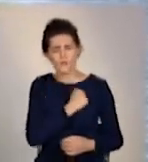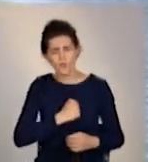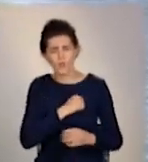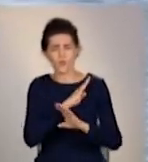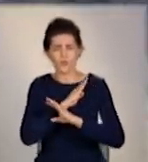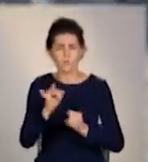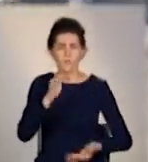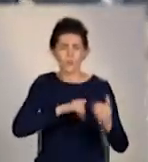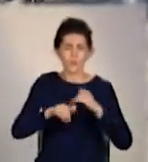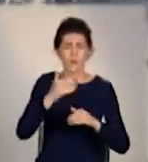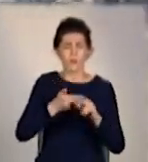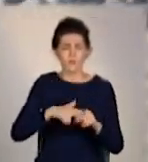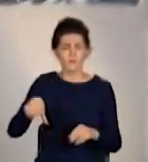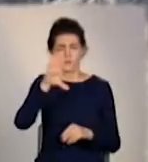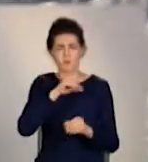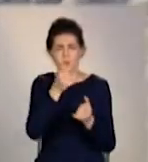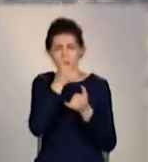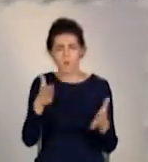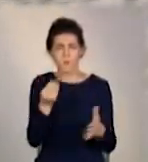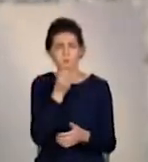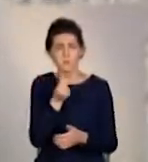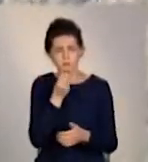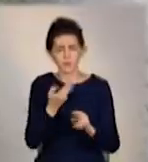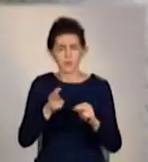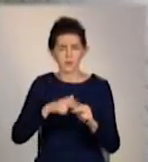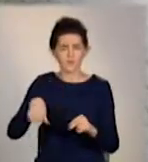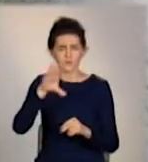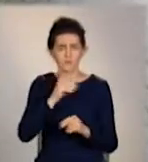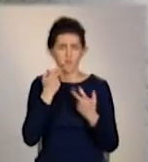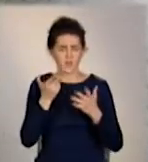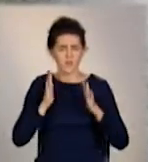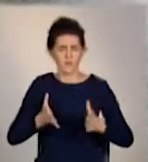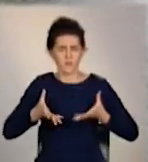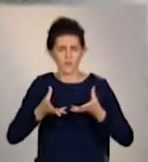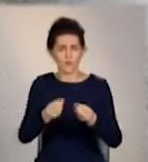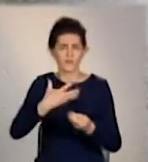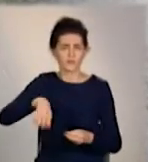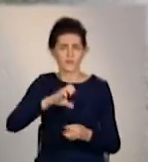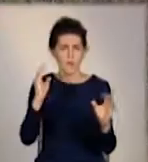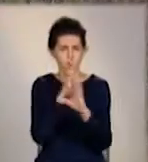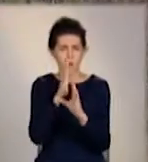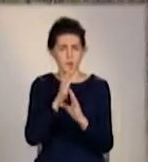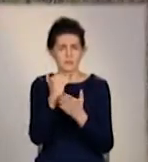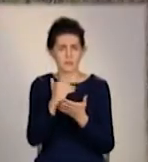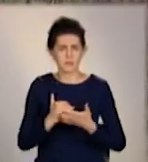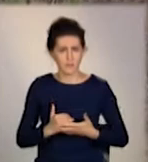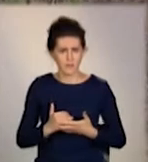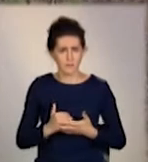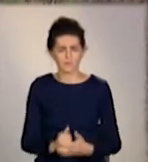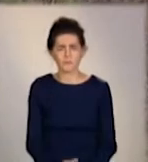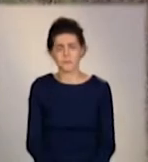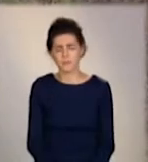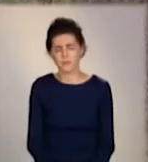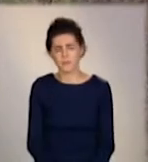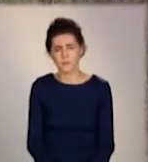плазуни. Відтак у хижаків немає чим харчуватися, і це врешті впливає на всю екосистему. Досить сильно